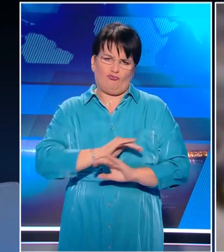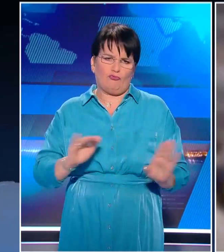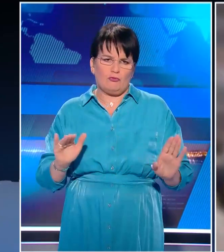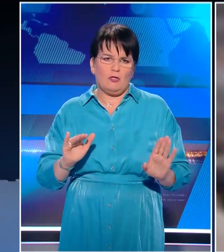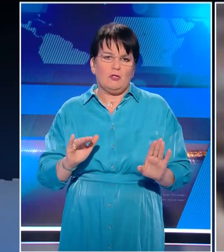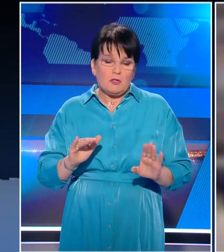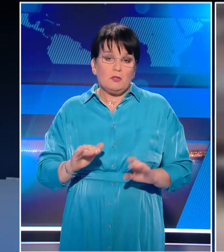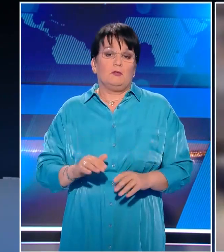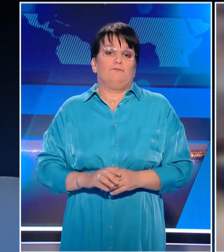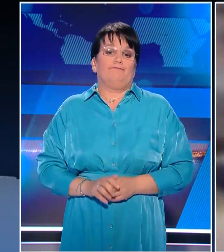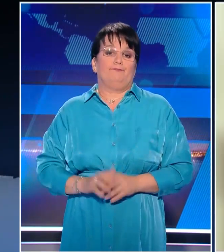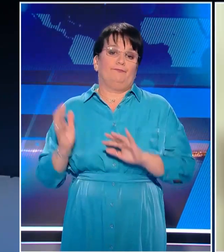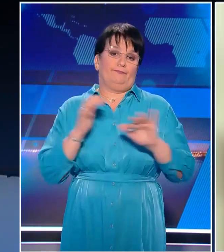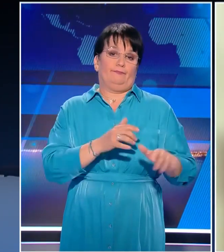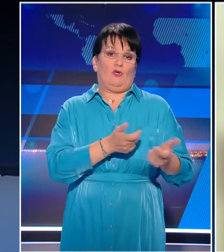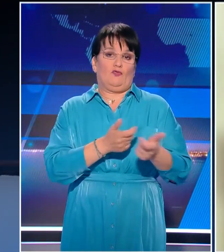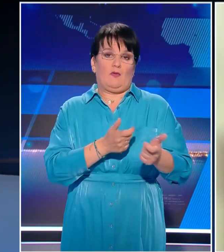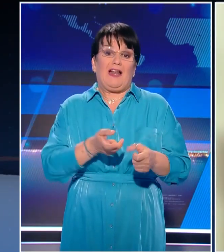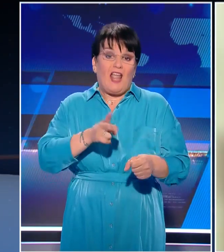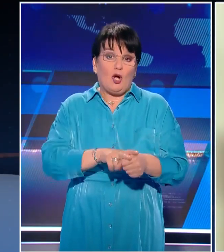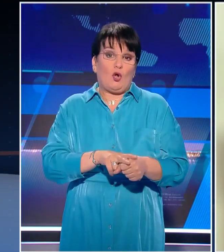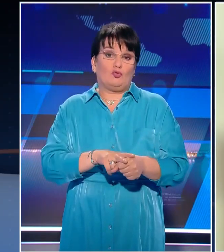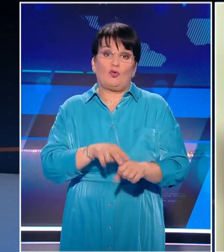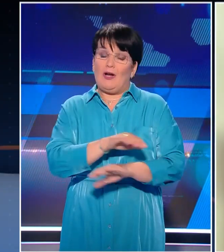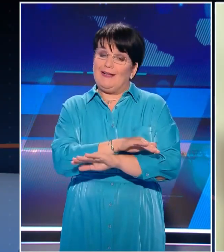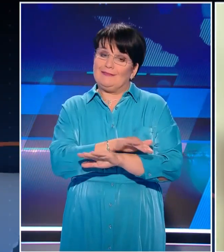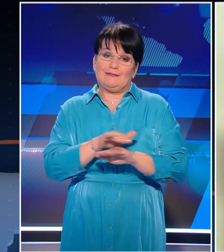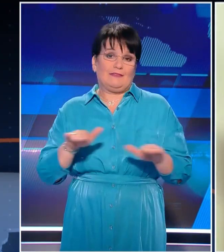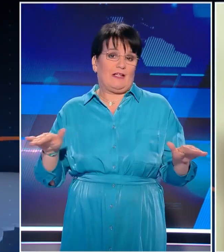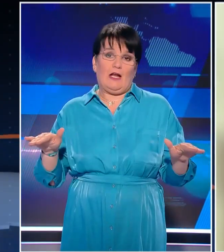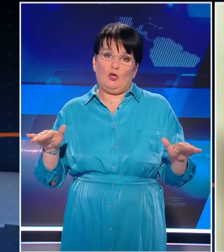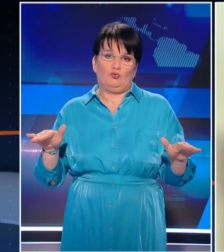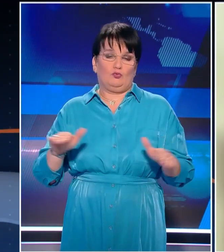Εκεί αφήνει την τελευταία του πνοή. Είναι μόχρης.